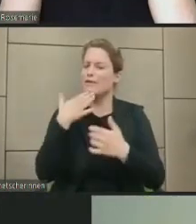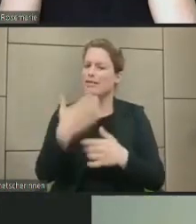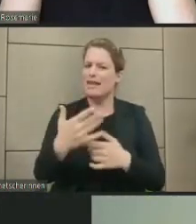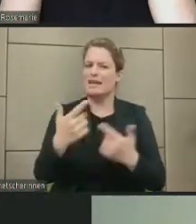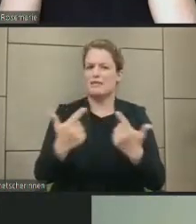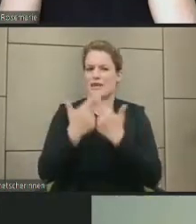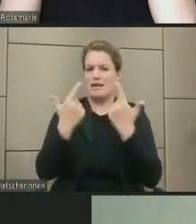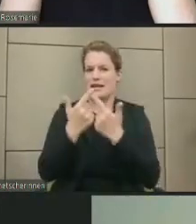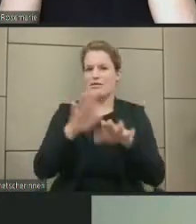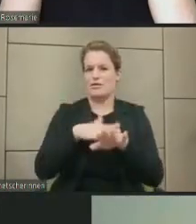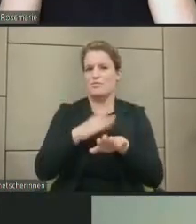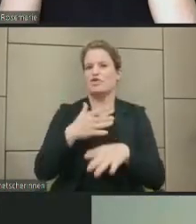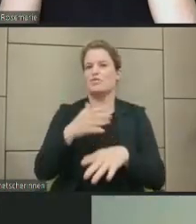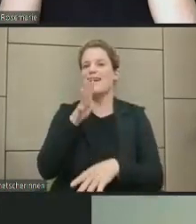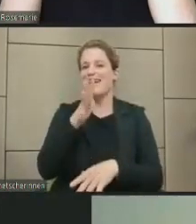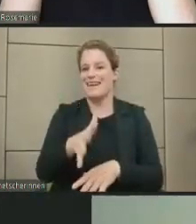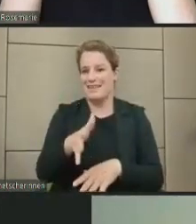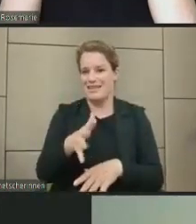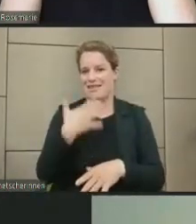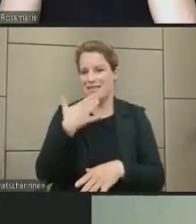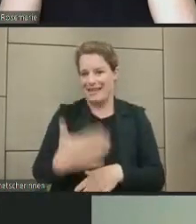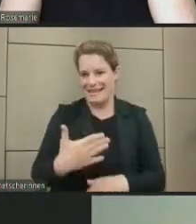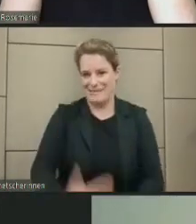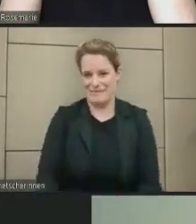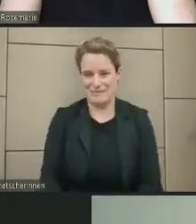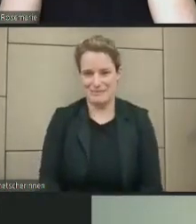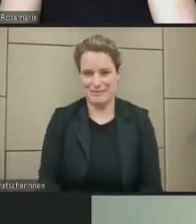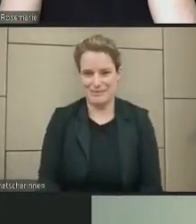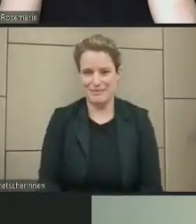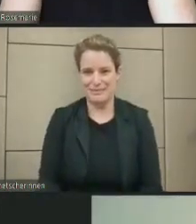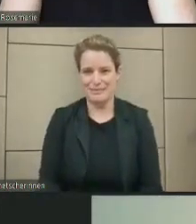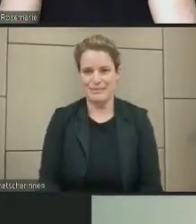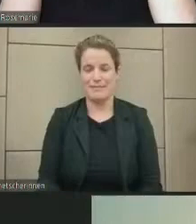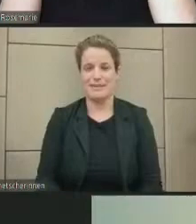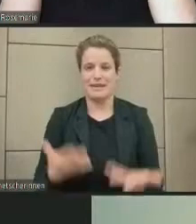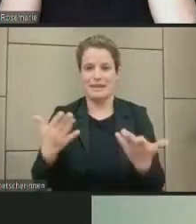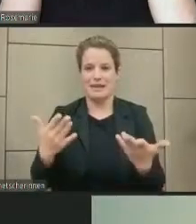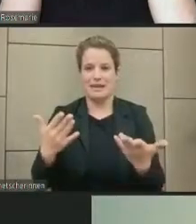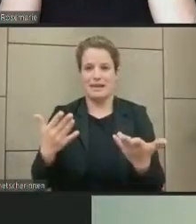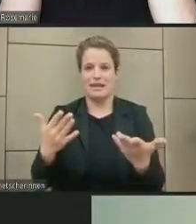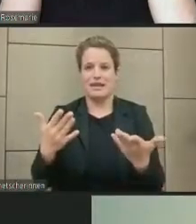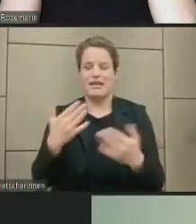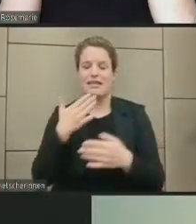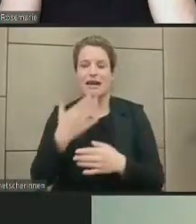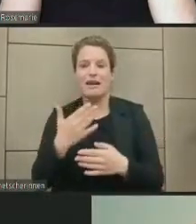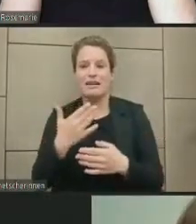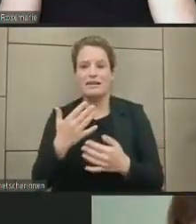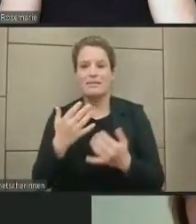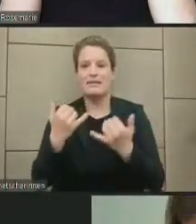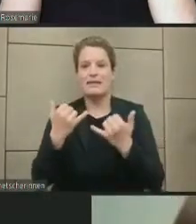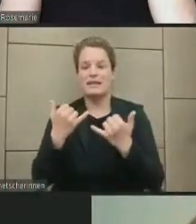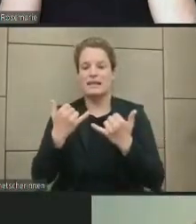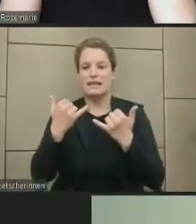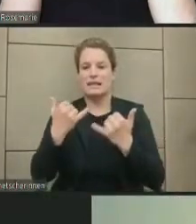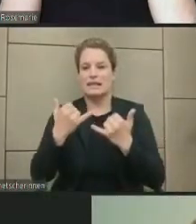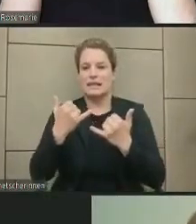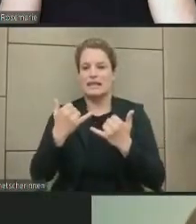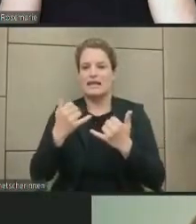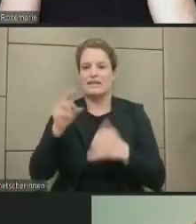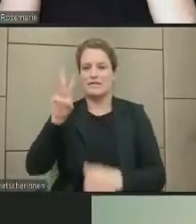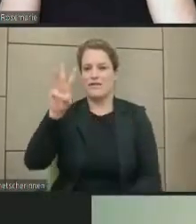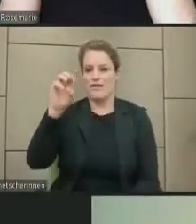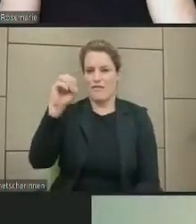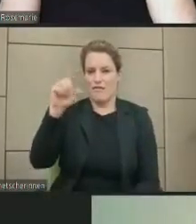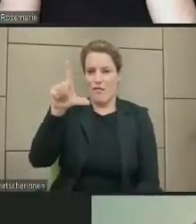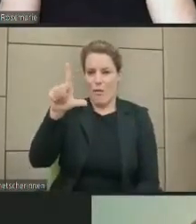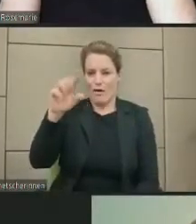Hate. Danke euch. Ja, danke. Wolfgang Kremser versucht noch einmal hineinzukommen.